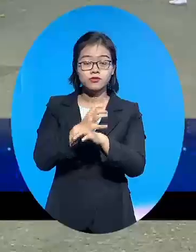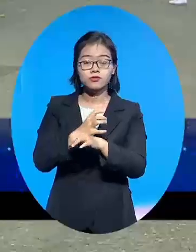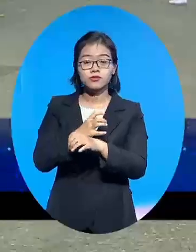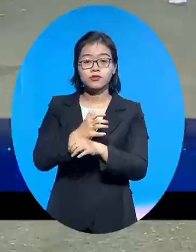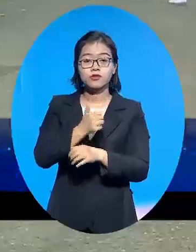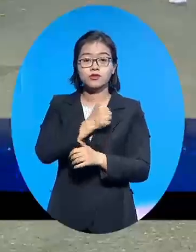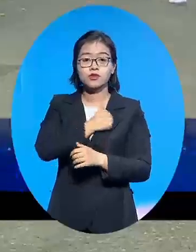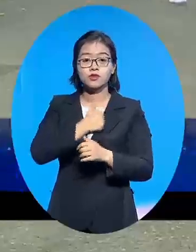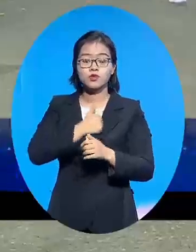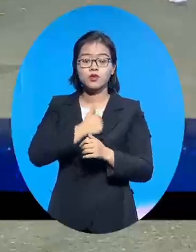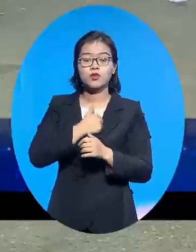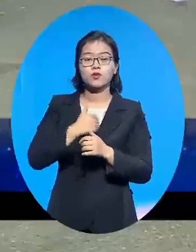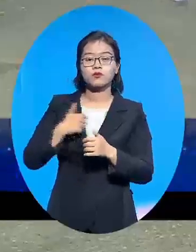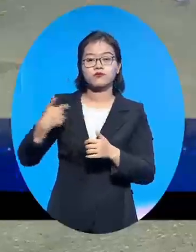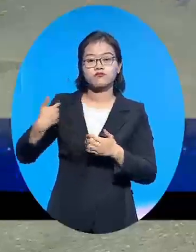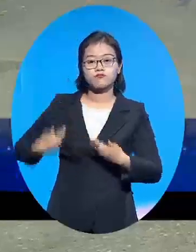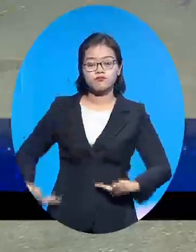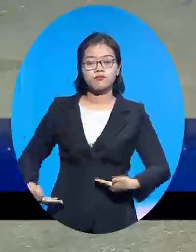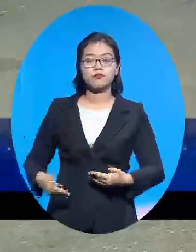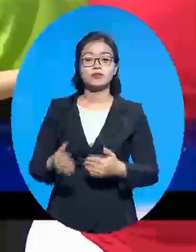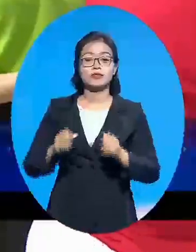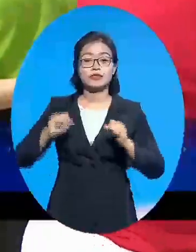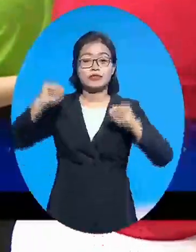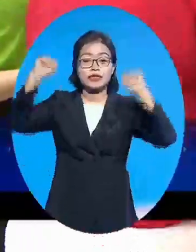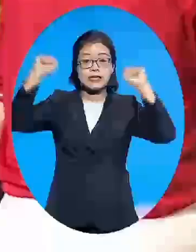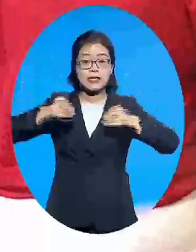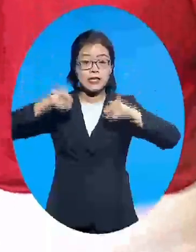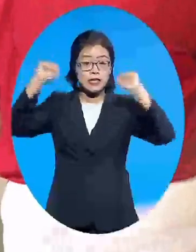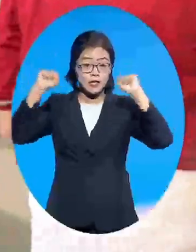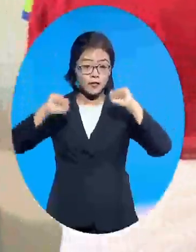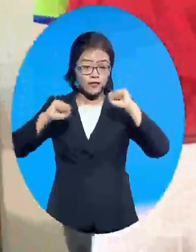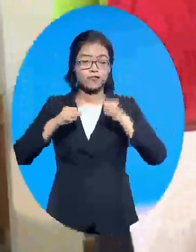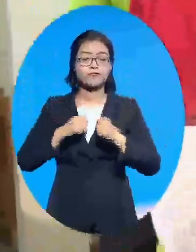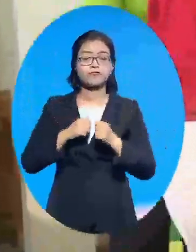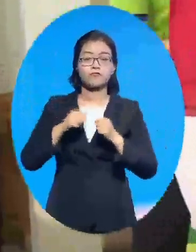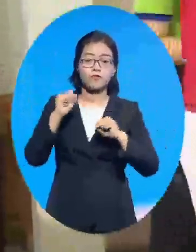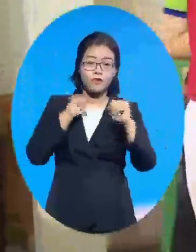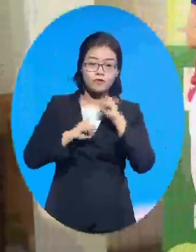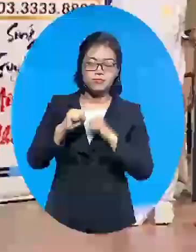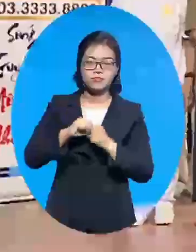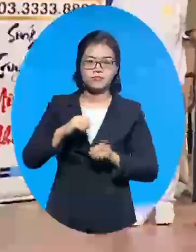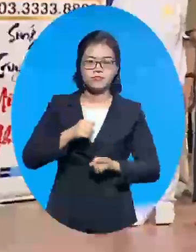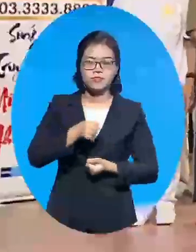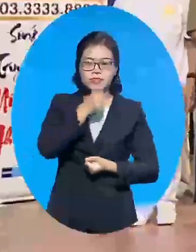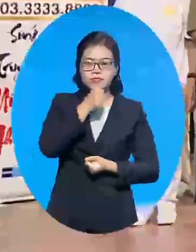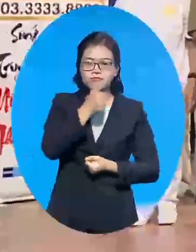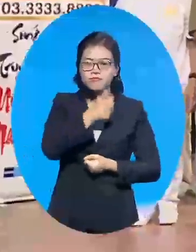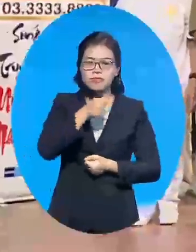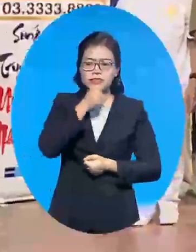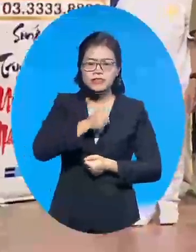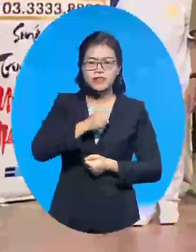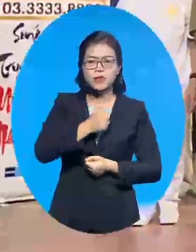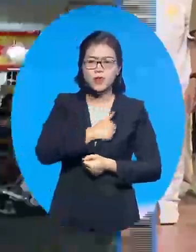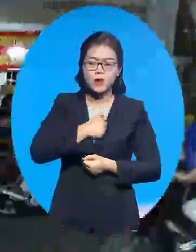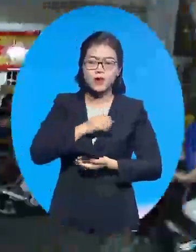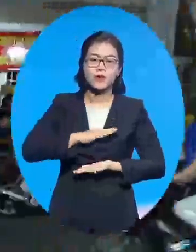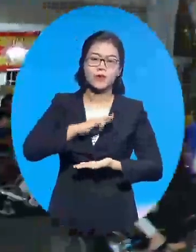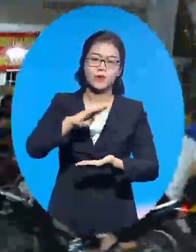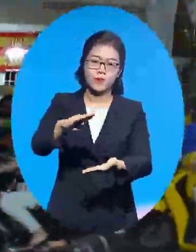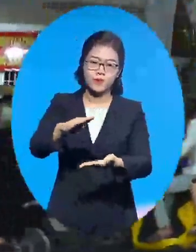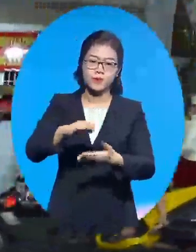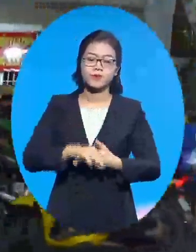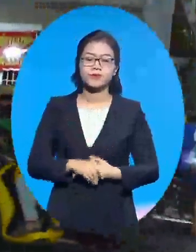áp cho người cao tuổi đồng diễn thể dục dưỡng sinh tặng quà cho các cụ có hoàn cảnh khó khăn trên địa bàn quận Tân Bình